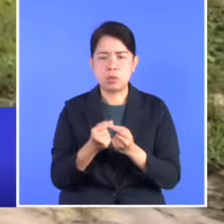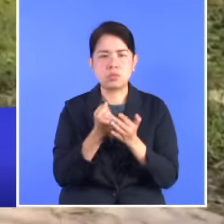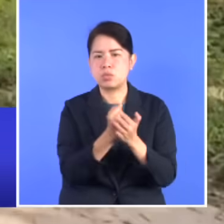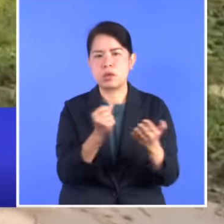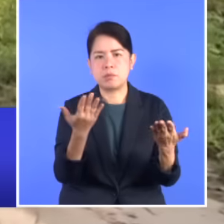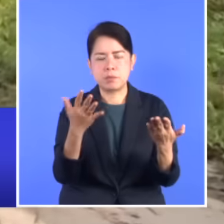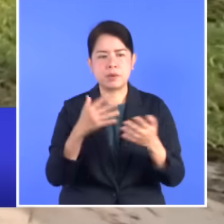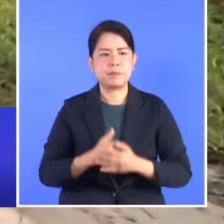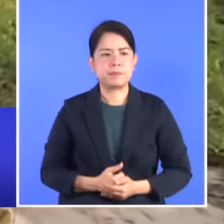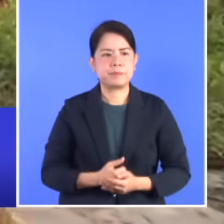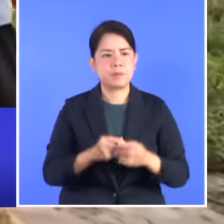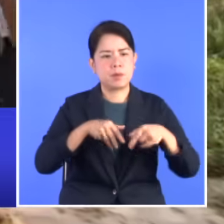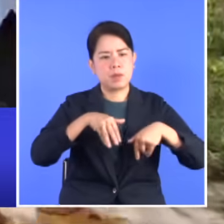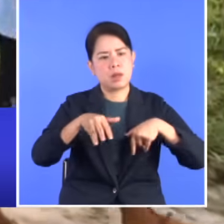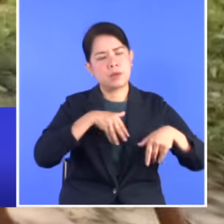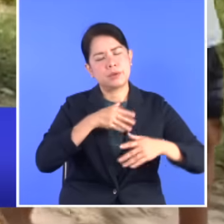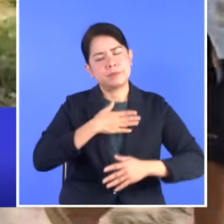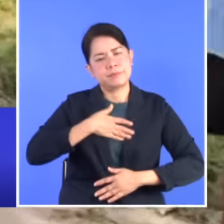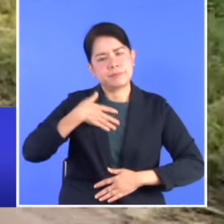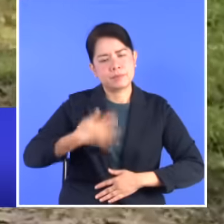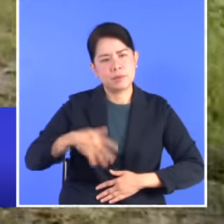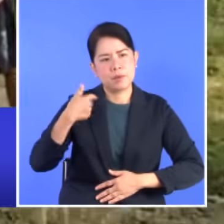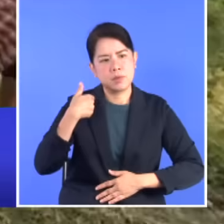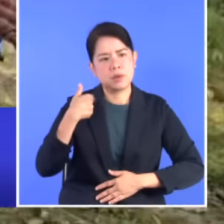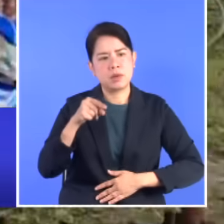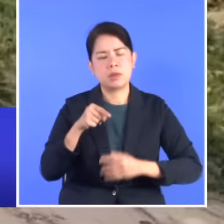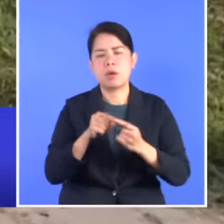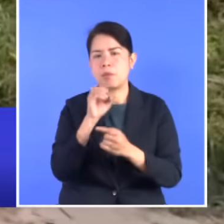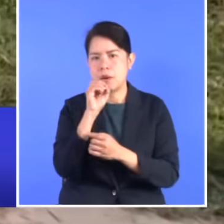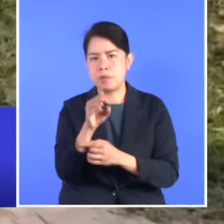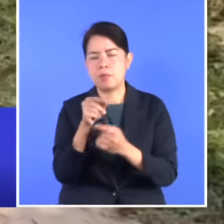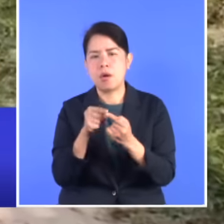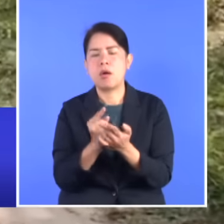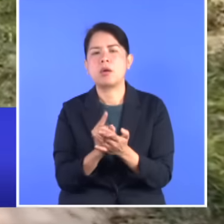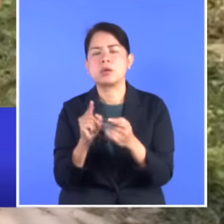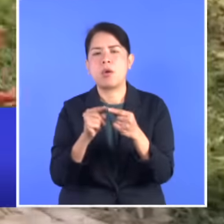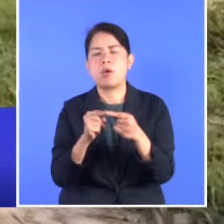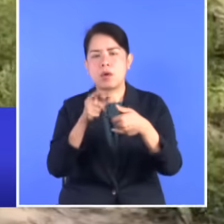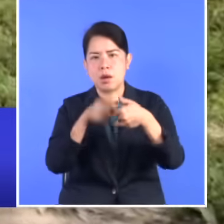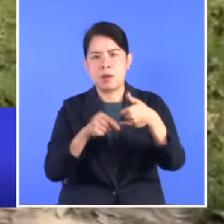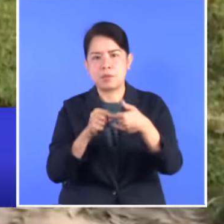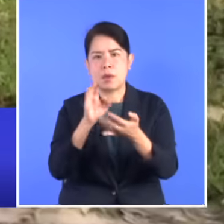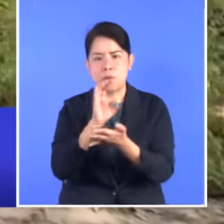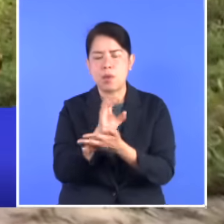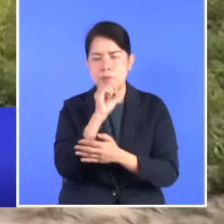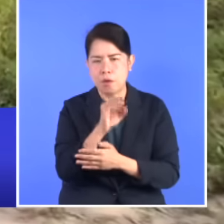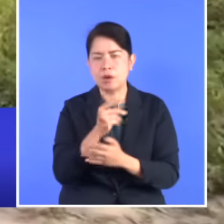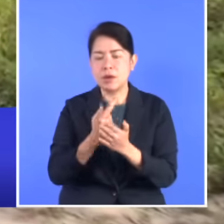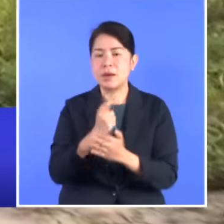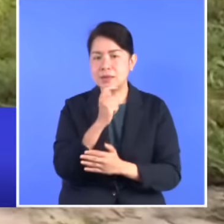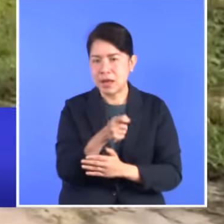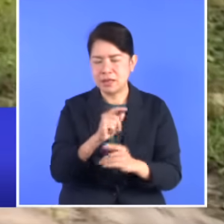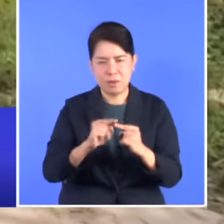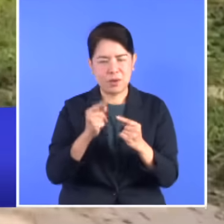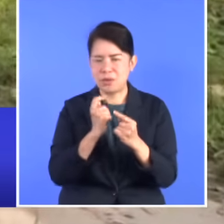ครับชาวบ้านแห่กันไปพบหลายครั้งนะครับเจ้าของก็บอกว่าจะชดใช้ให้แต่ไม่เคยจ่ายให้สักทีบอกว่า